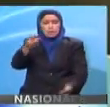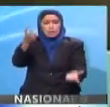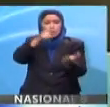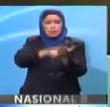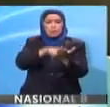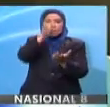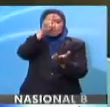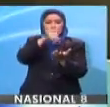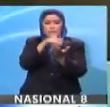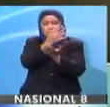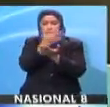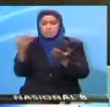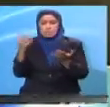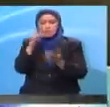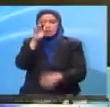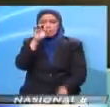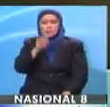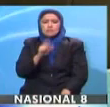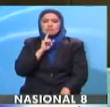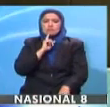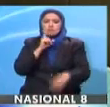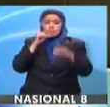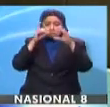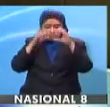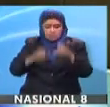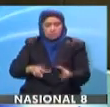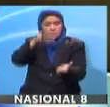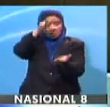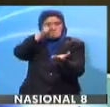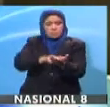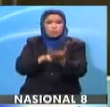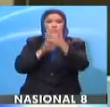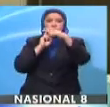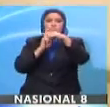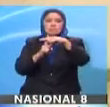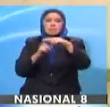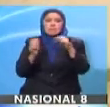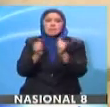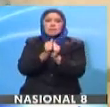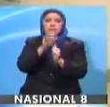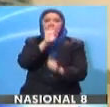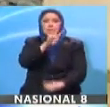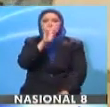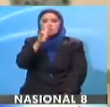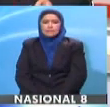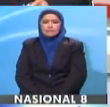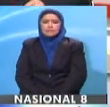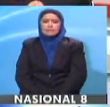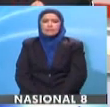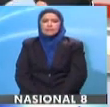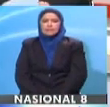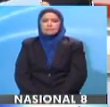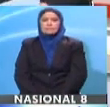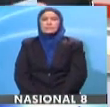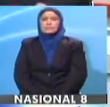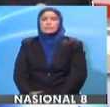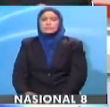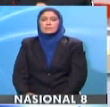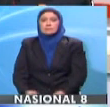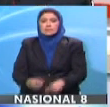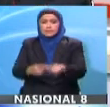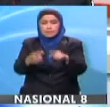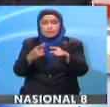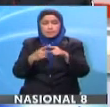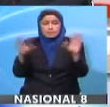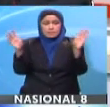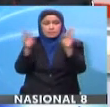kes disahkan positif Movi dengan sekurang-kurangnya 479 kematian kita beralih ke perkembangan sidang